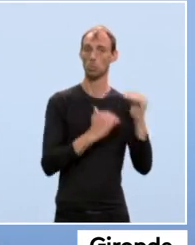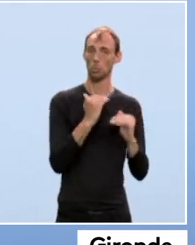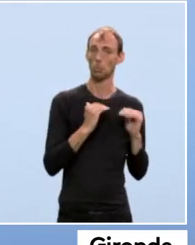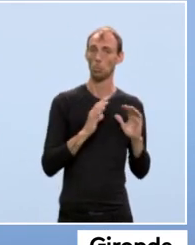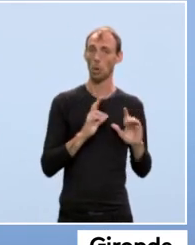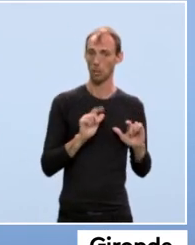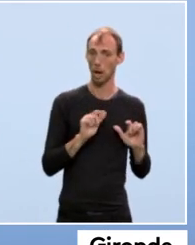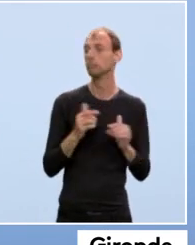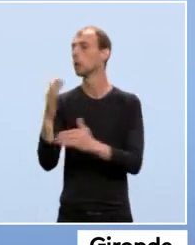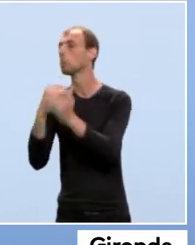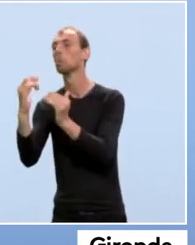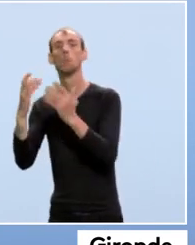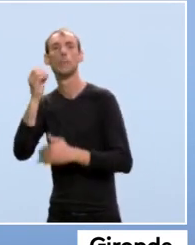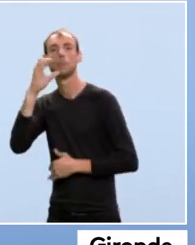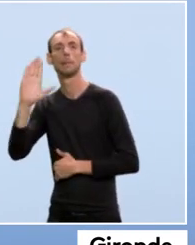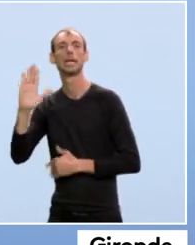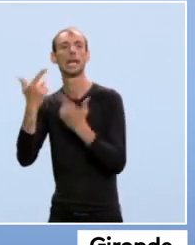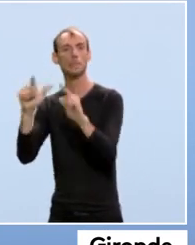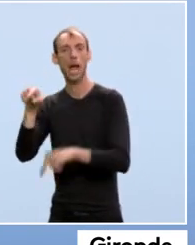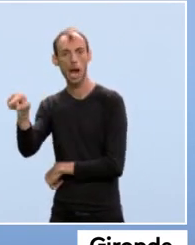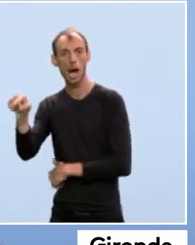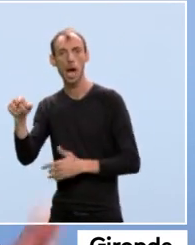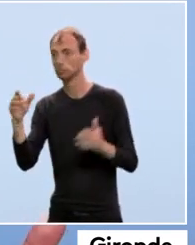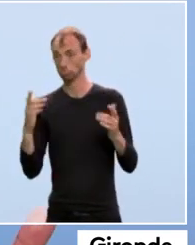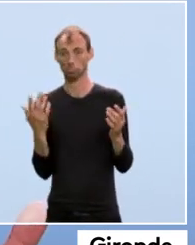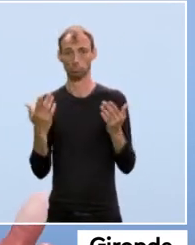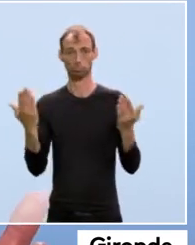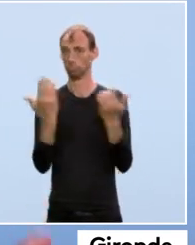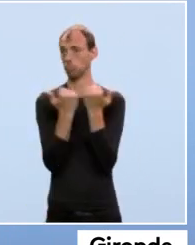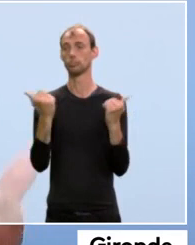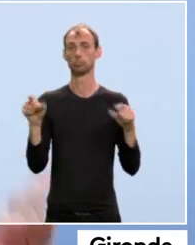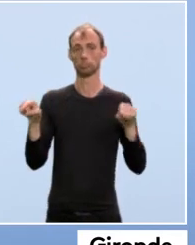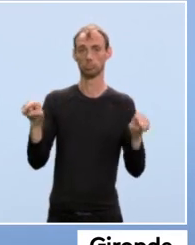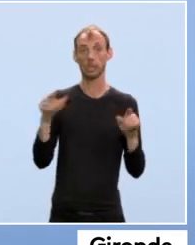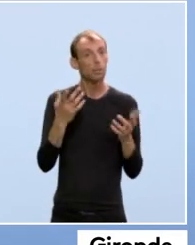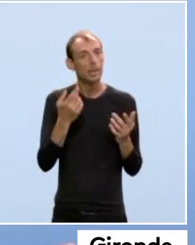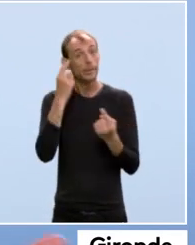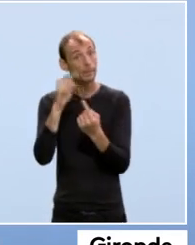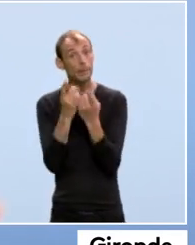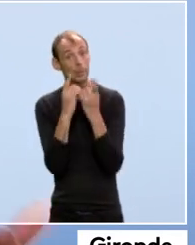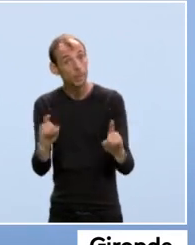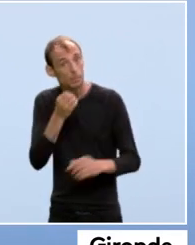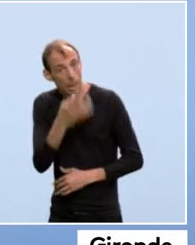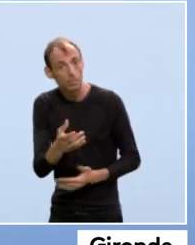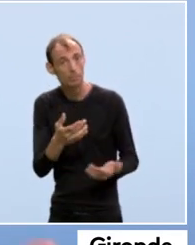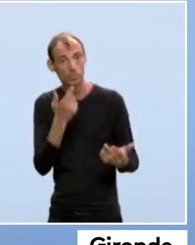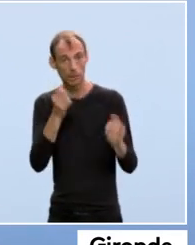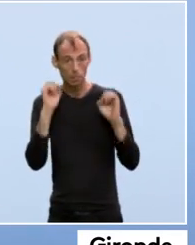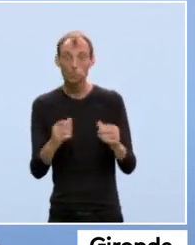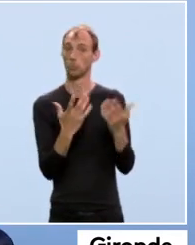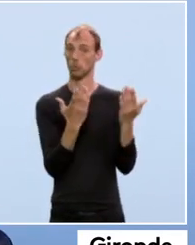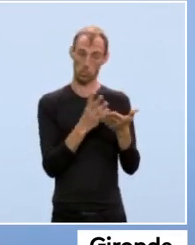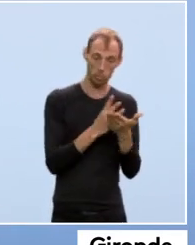libéral proposé par Emmanuel Macron et d'ailleurs c'est bien pour la démocratie parce que enfin il va y avoir pour le débat démocratique projet contre projet